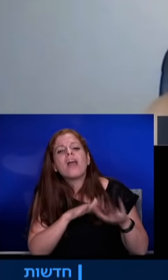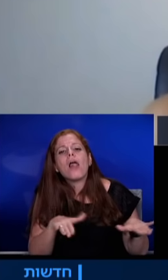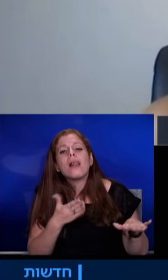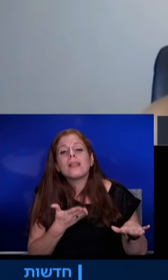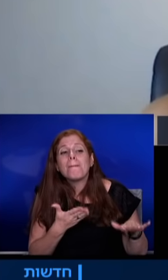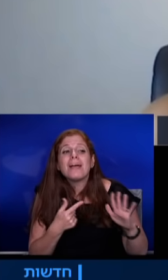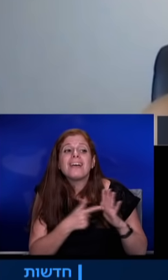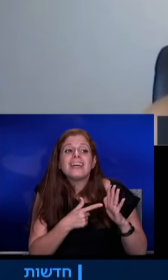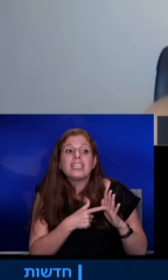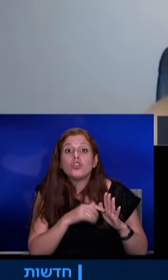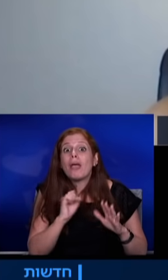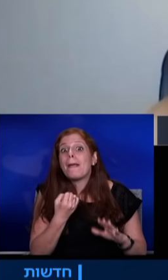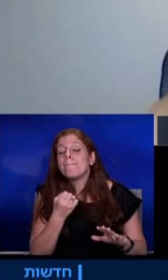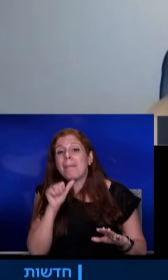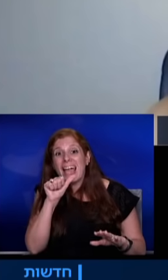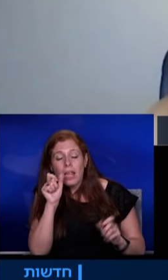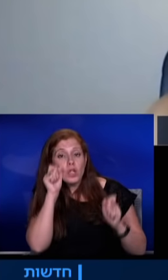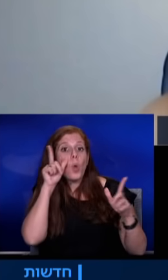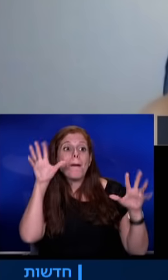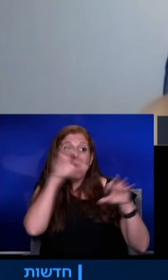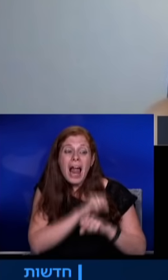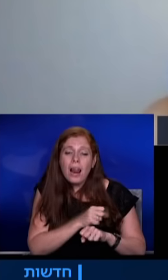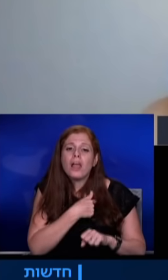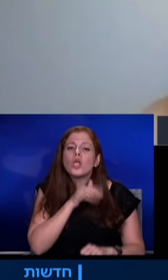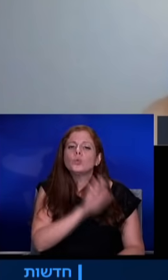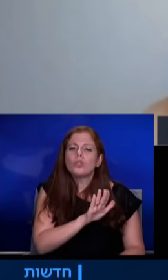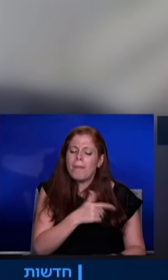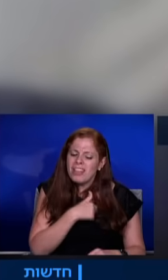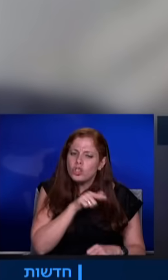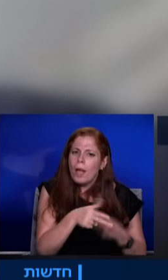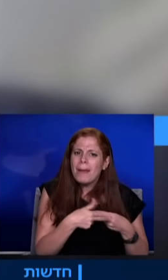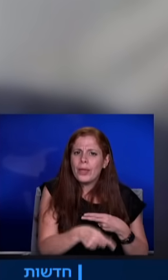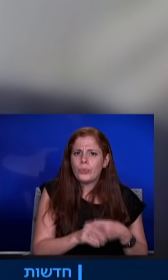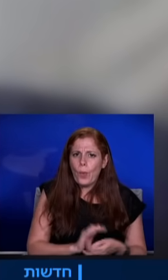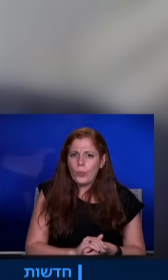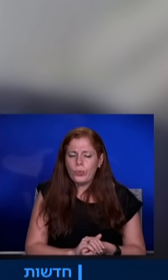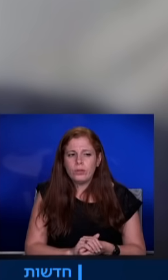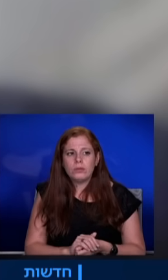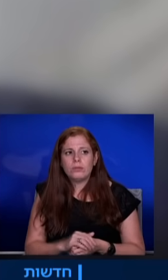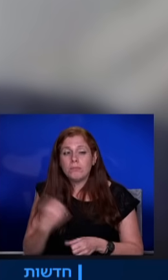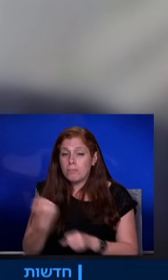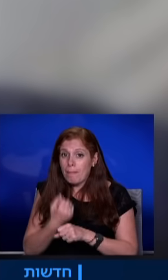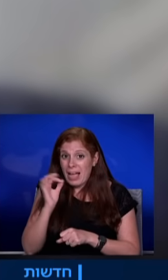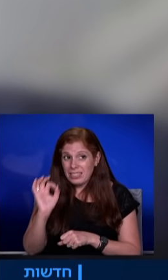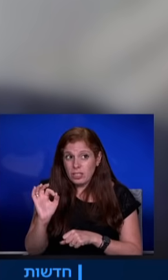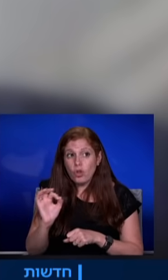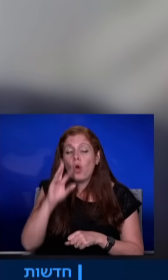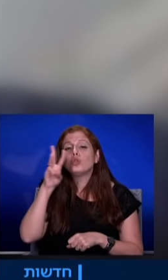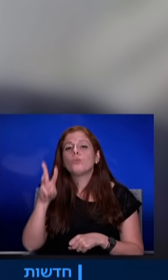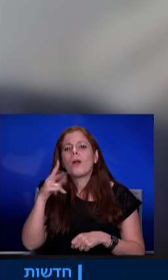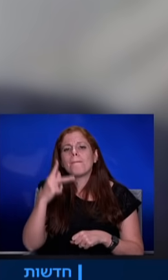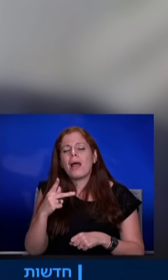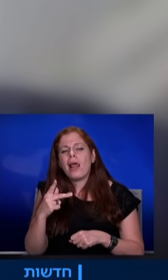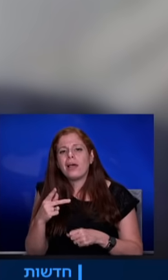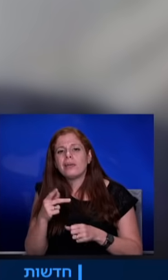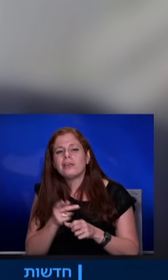כדי שאם איתן מתעורר בלילה, אנחנו שמה, אני שמה לידו. במעשה שלו עבר לכאורה שמואל פלג על אמנת האג